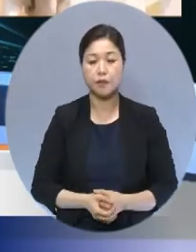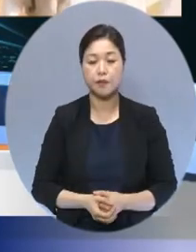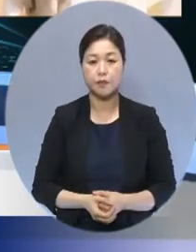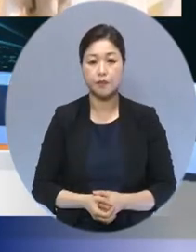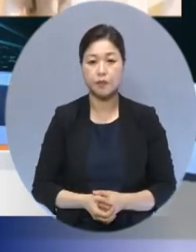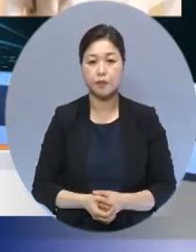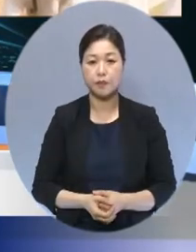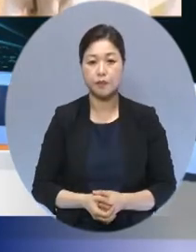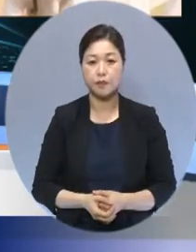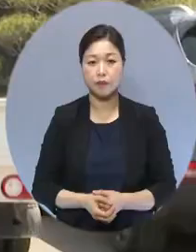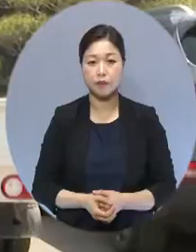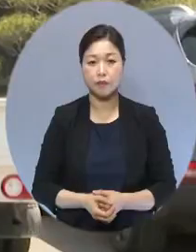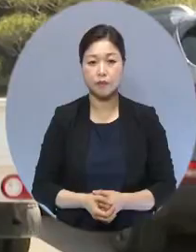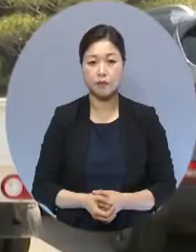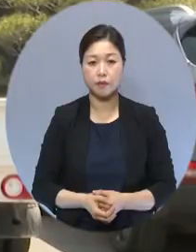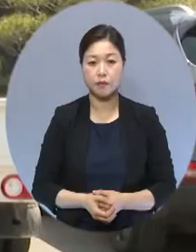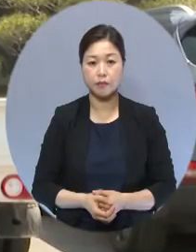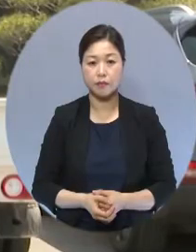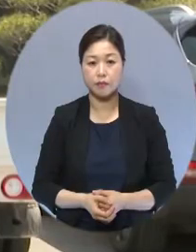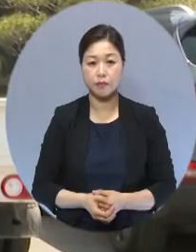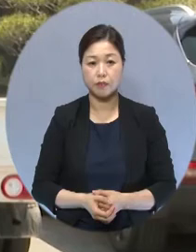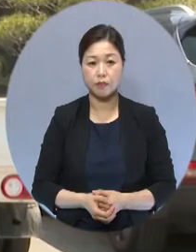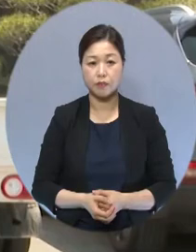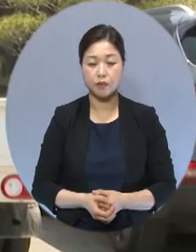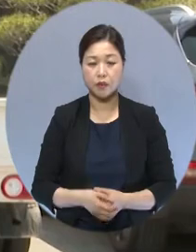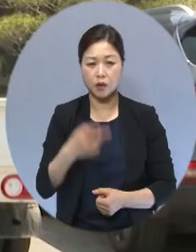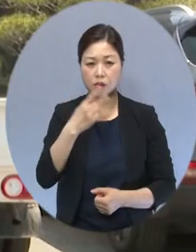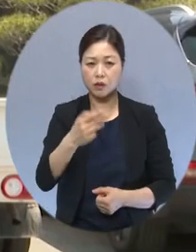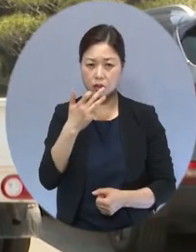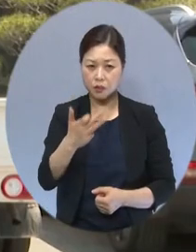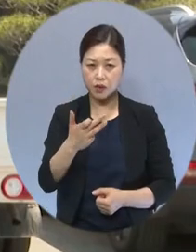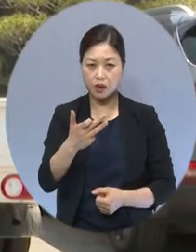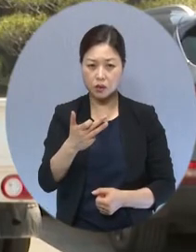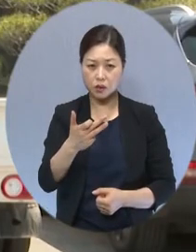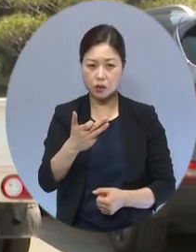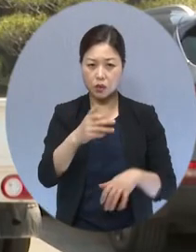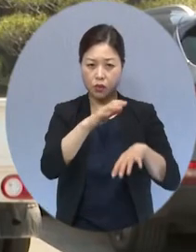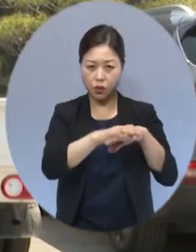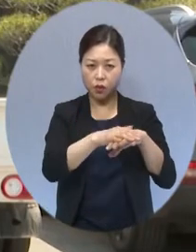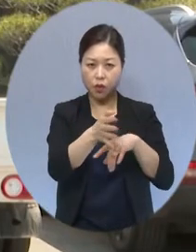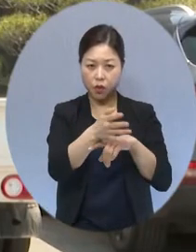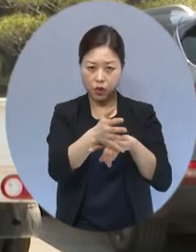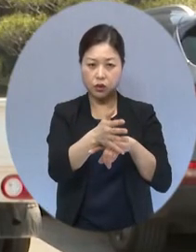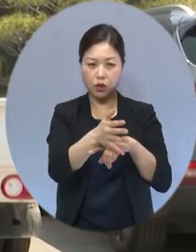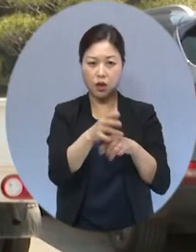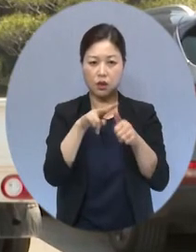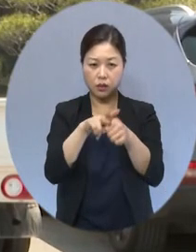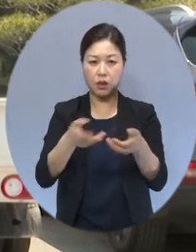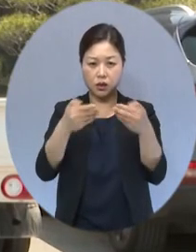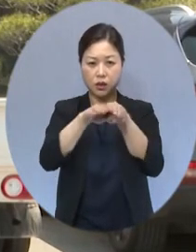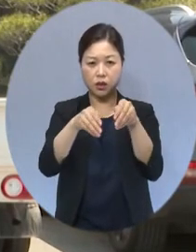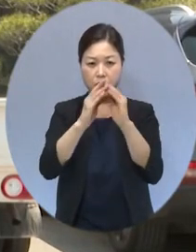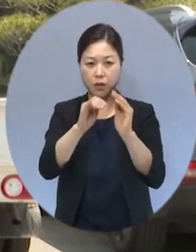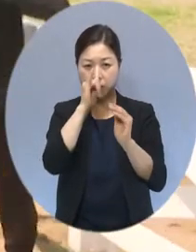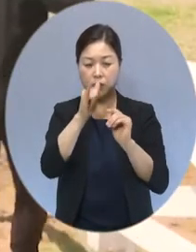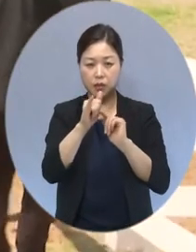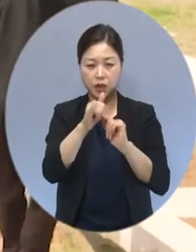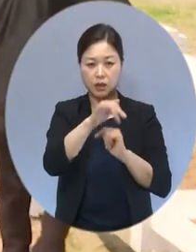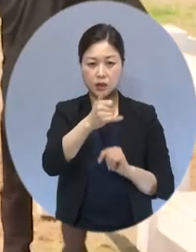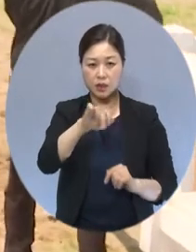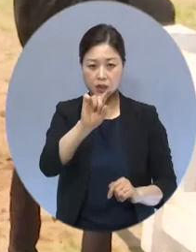기자가 보도합니다. 지난 2018년 농어촌형 승마시설로 개업한 진안군